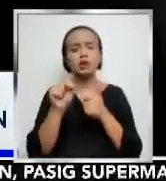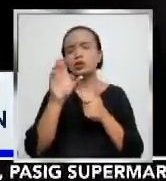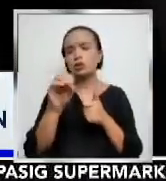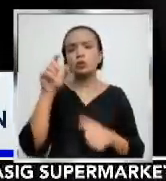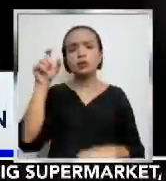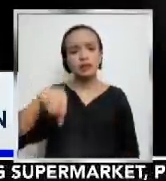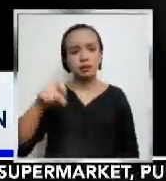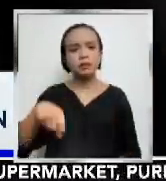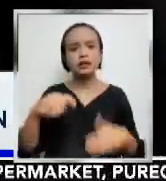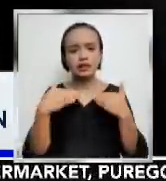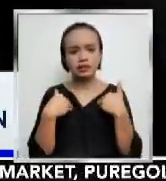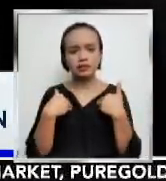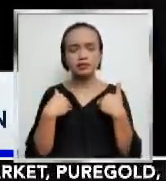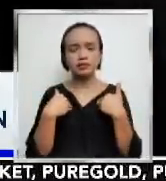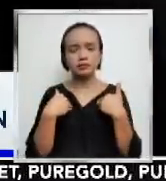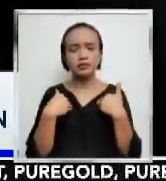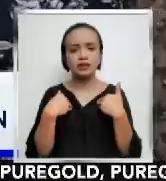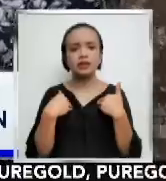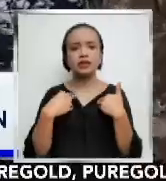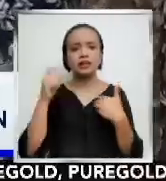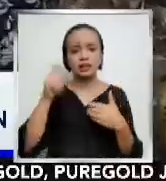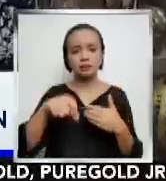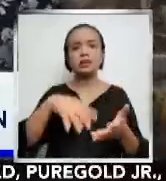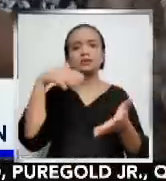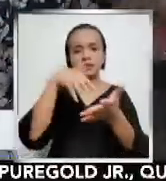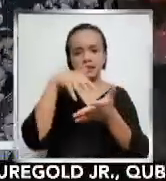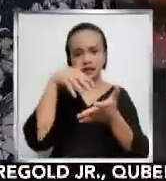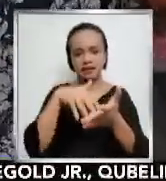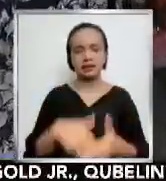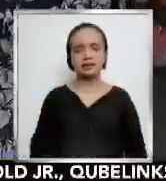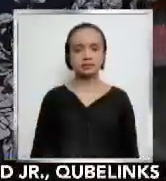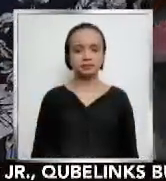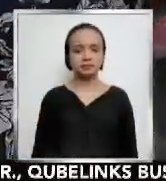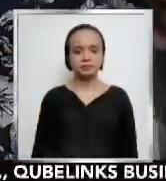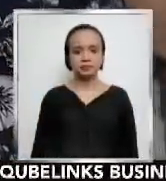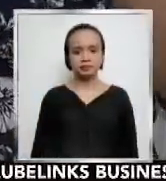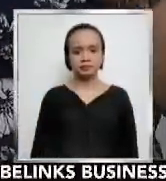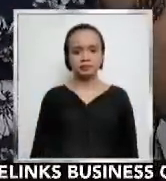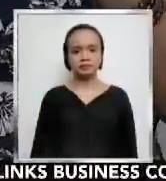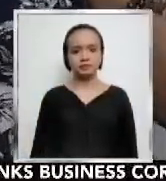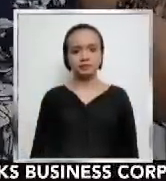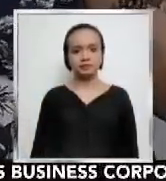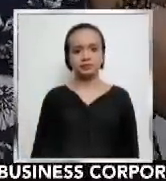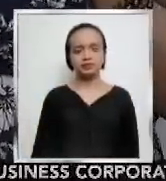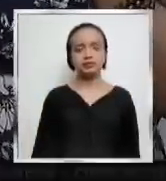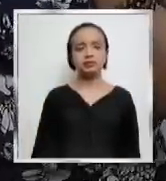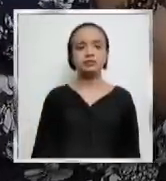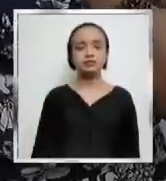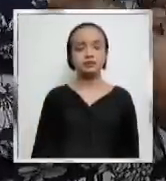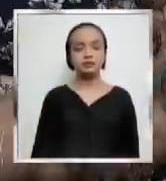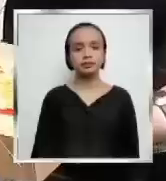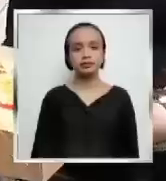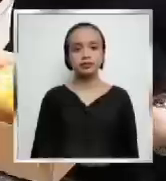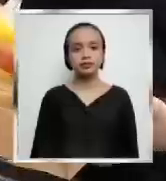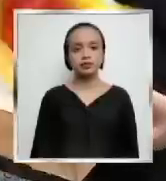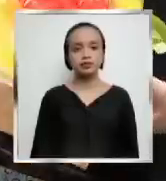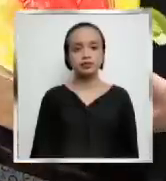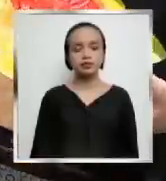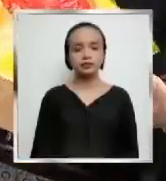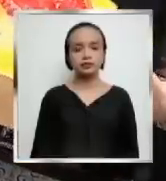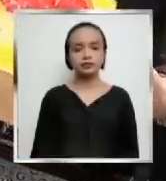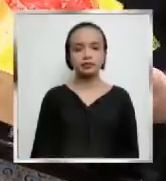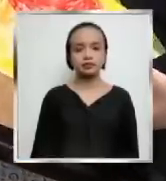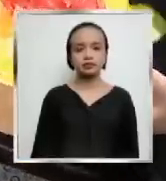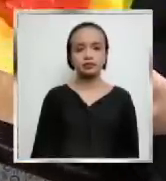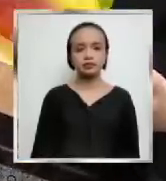ng teka, dapat mag-aaral ka rin. Para sa GMA Integrated News, Tina Panganiban Perez, nakatuto,